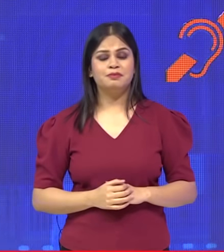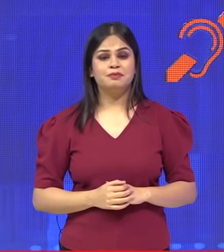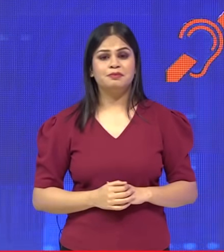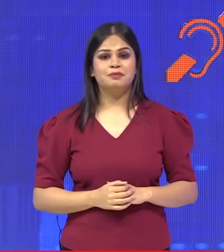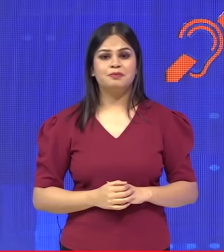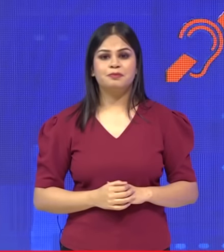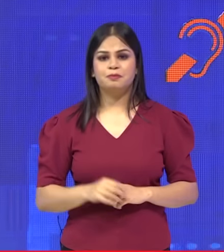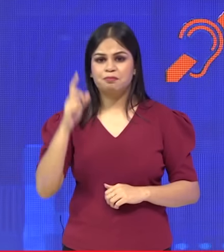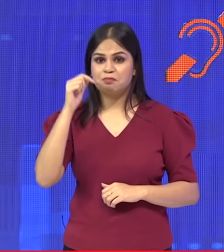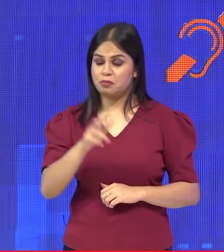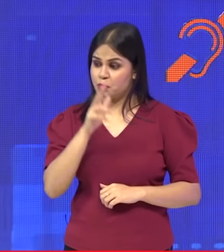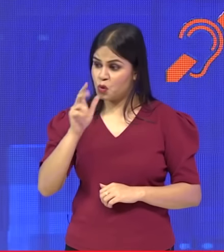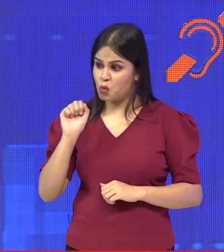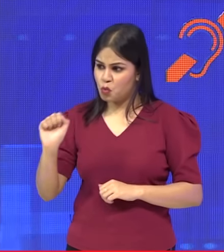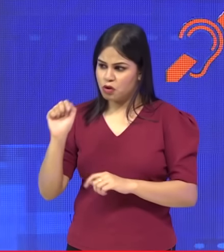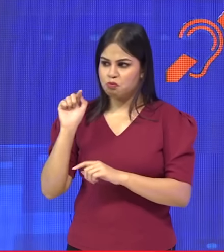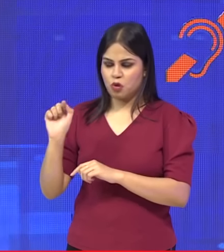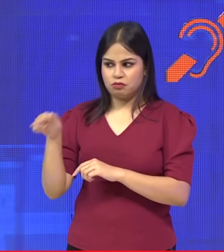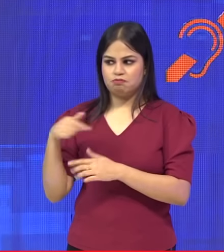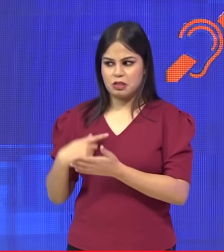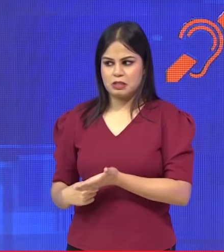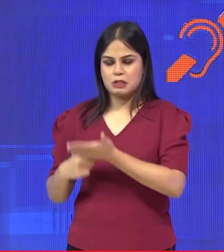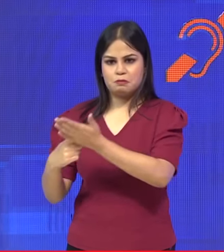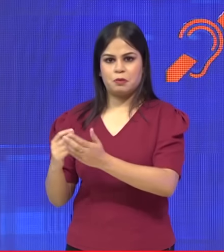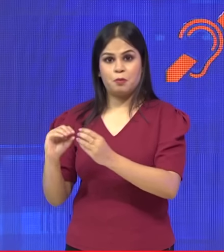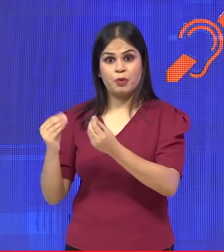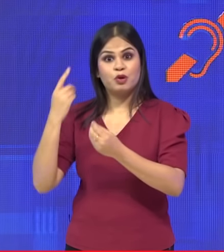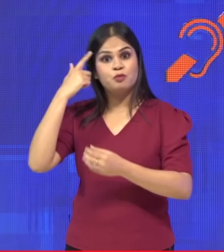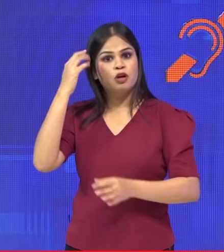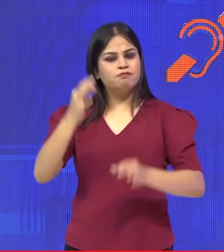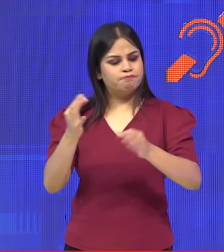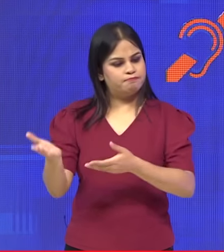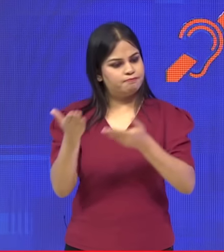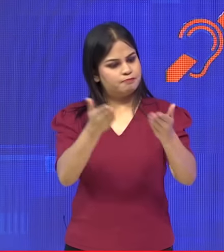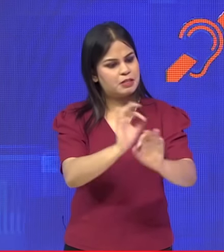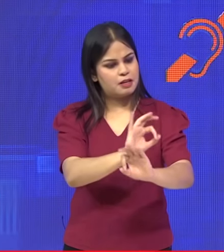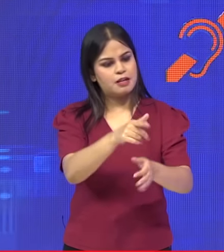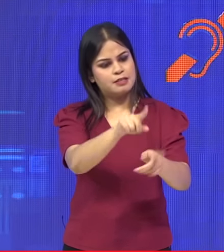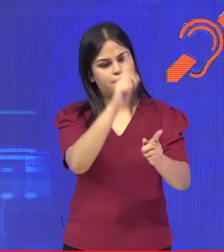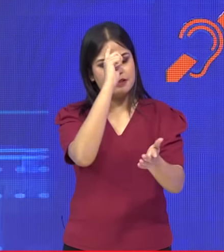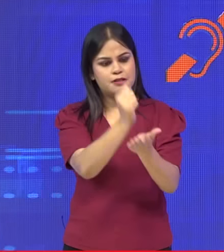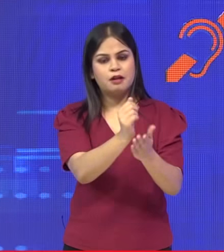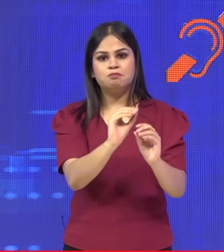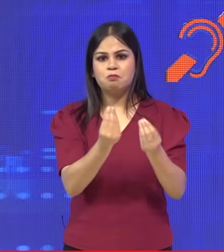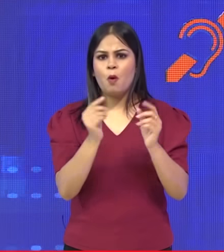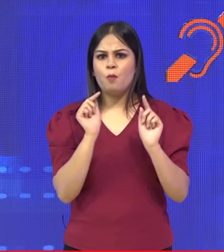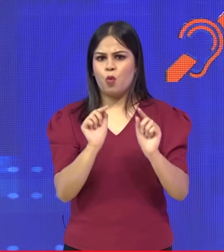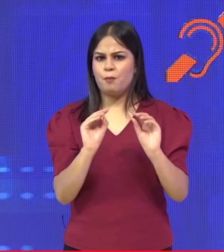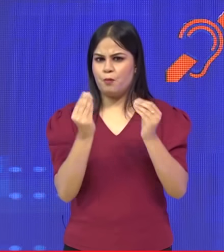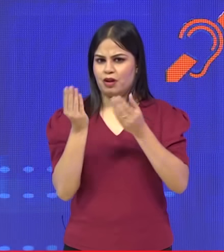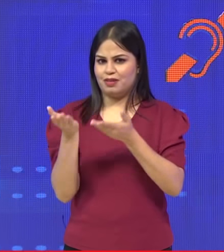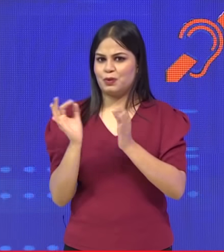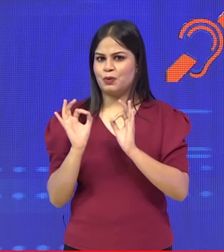मैं आपकी इस बात के रिस्पेक्ट करता हूं की मामला अदालत के सामने है और अदालत डिसाइड करें और हमें यकीन है की